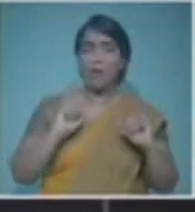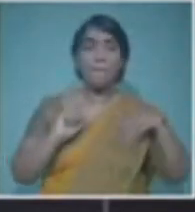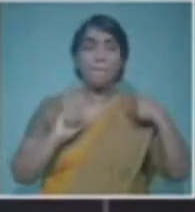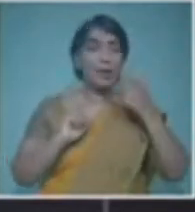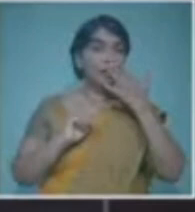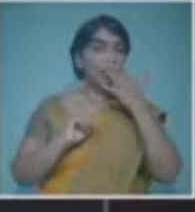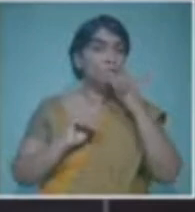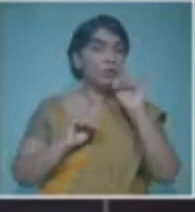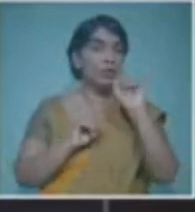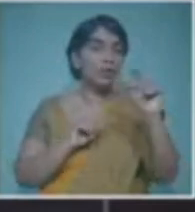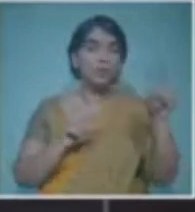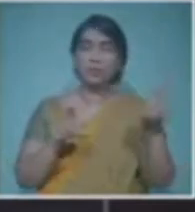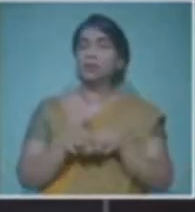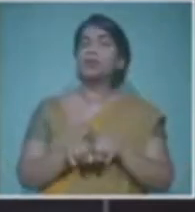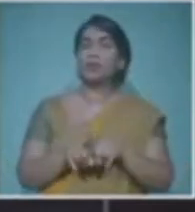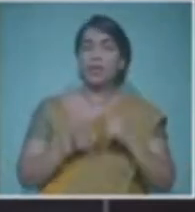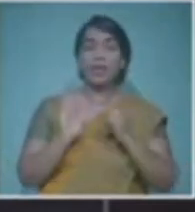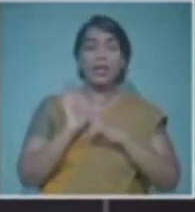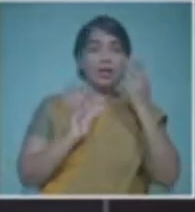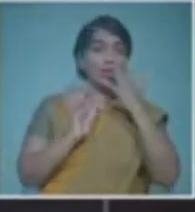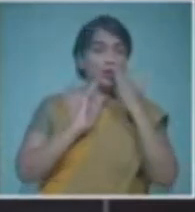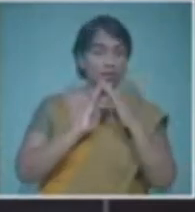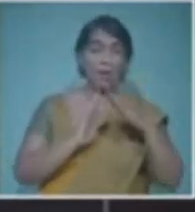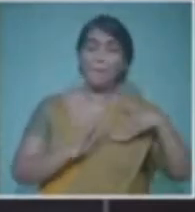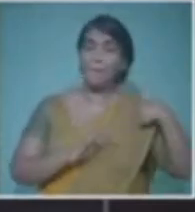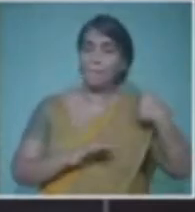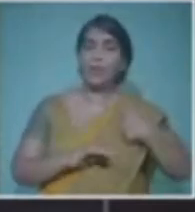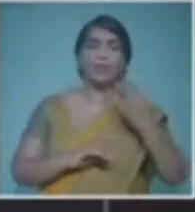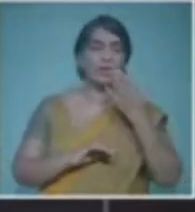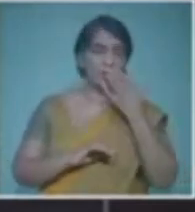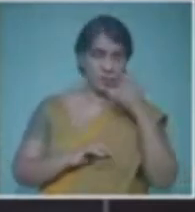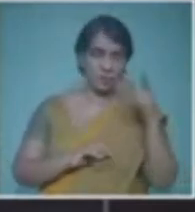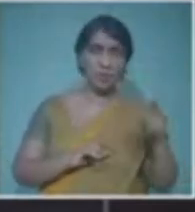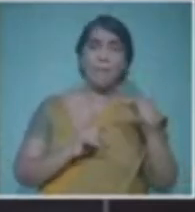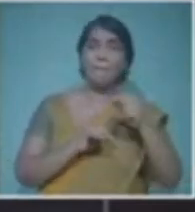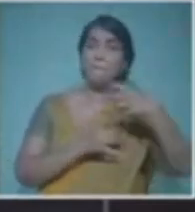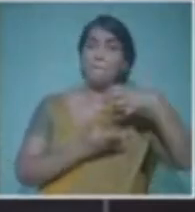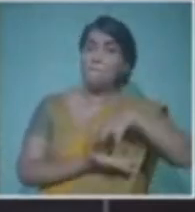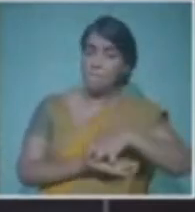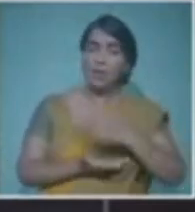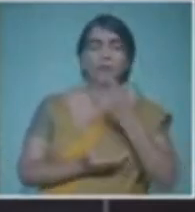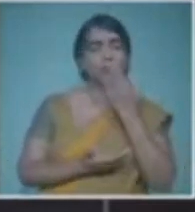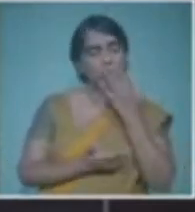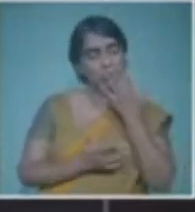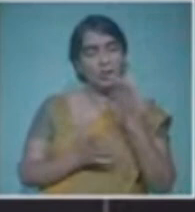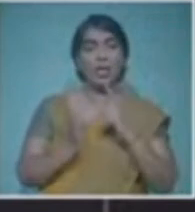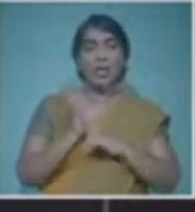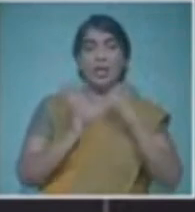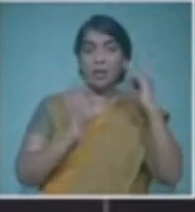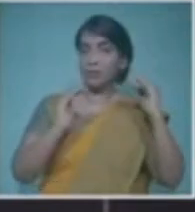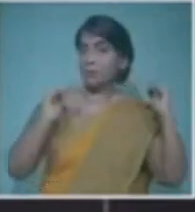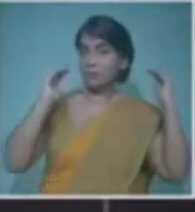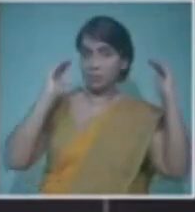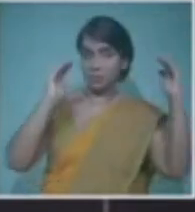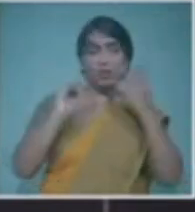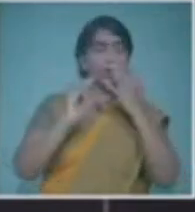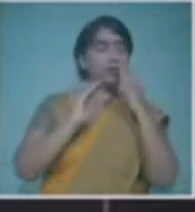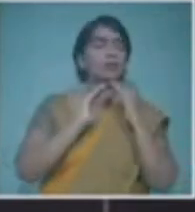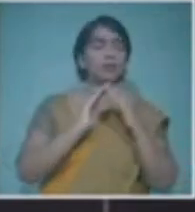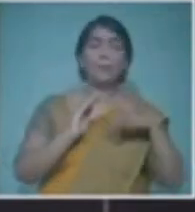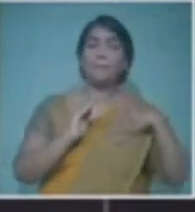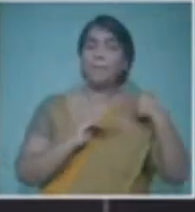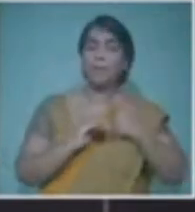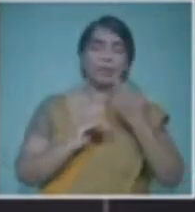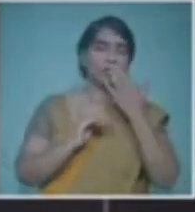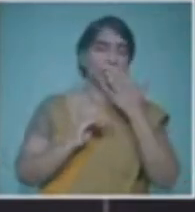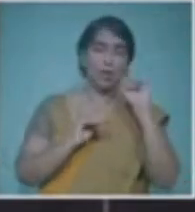පාසල් හැටියට අනිවාර්යයෙන්ම තියෙන ජාතික පාසල ප්‍රමුඛ පාසලක් වෙනවා හැබැයි පළාත් පාසලක් වුවත් ජාතික මට්ටමේ තියෙන පාසල් ප්‍රමුඛ